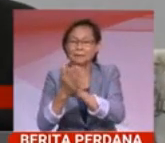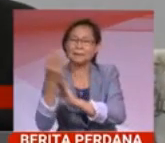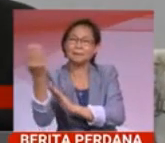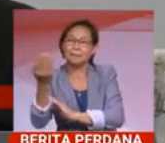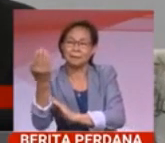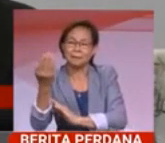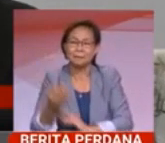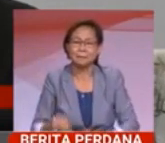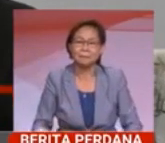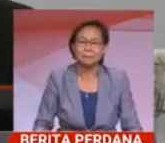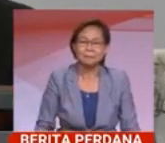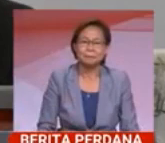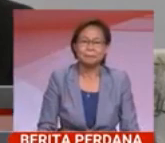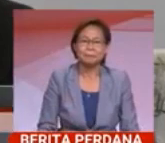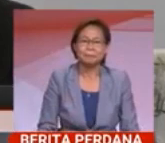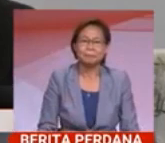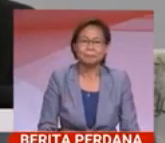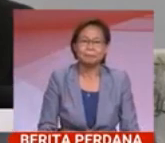fairing